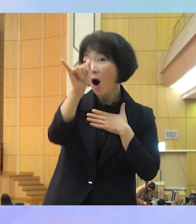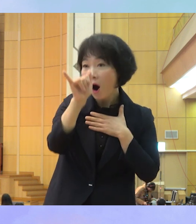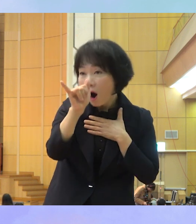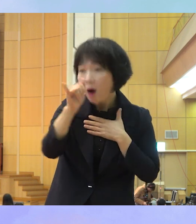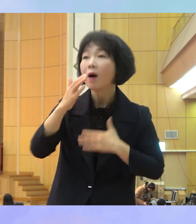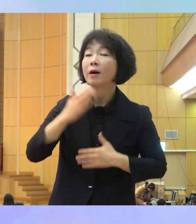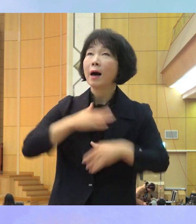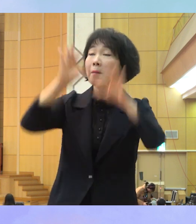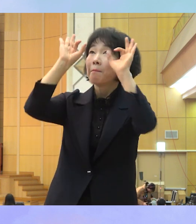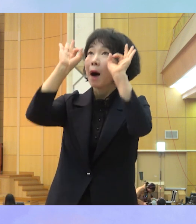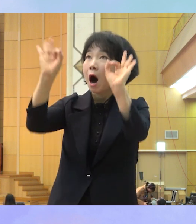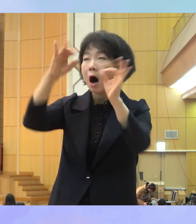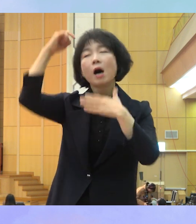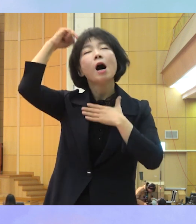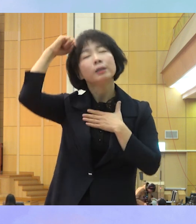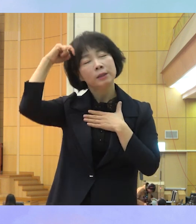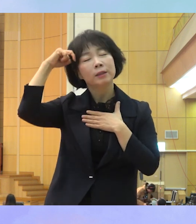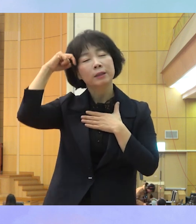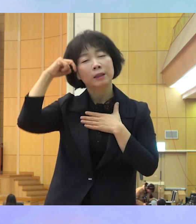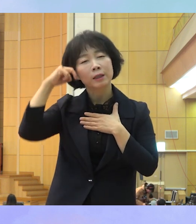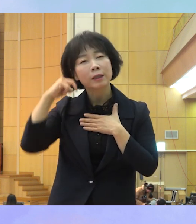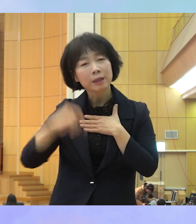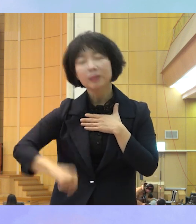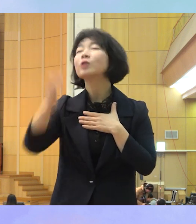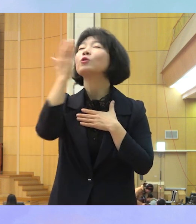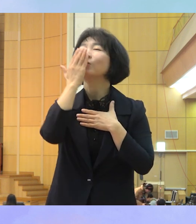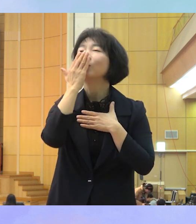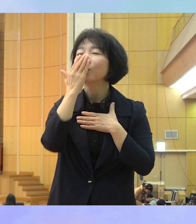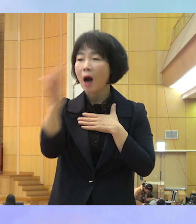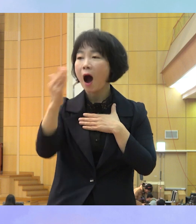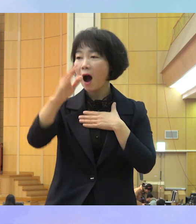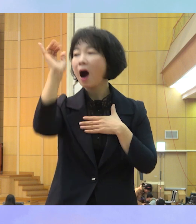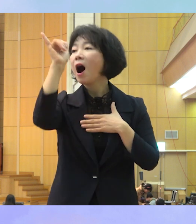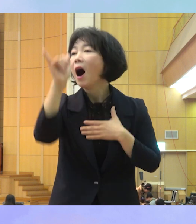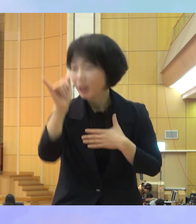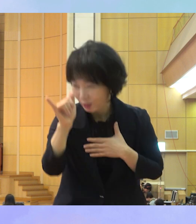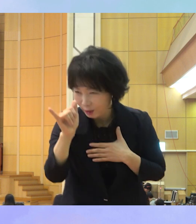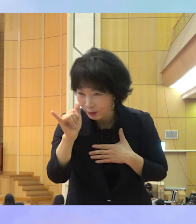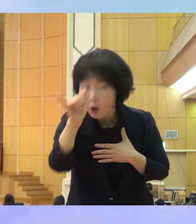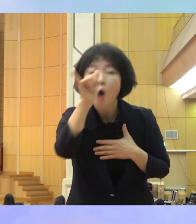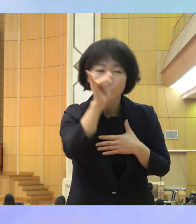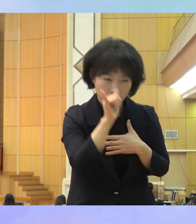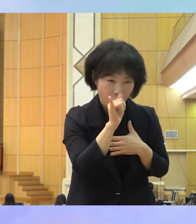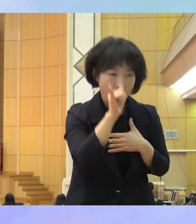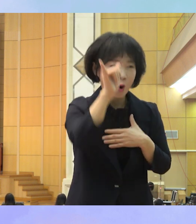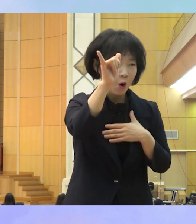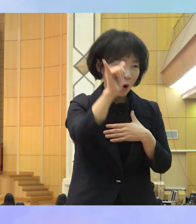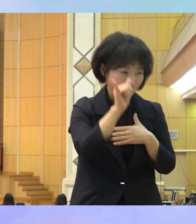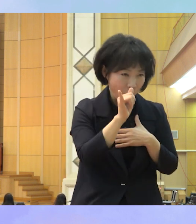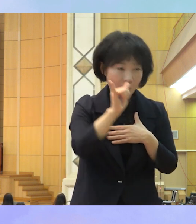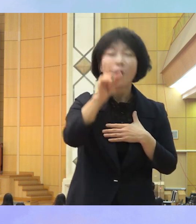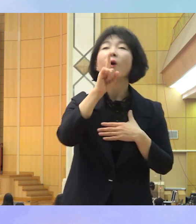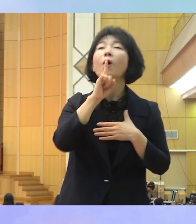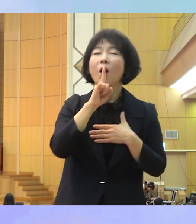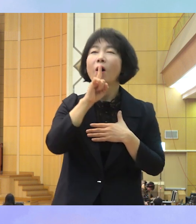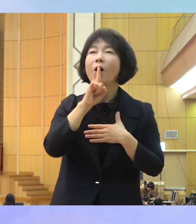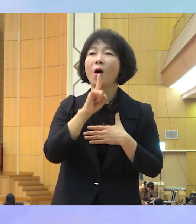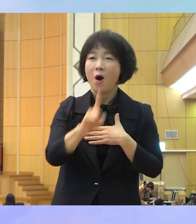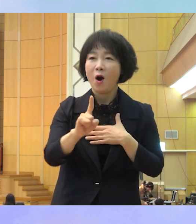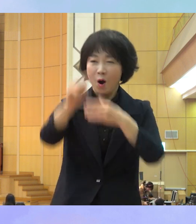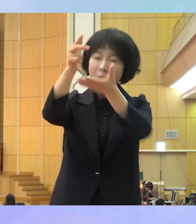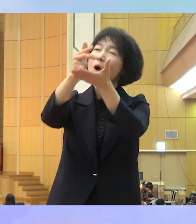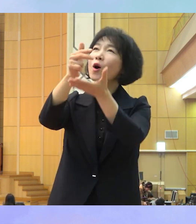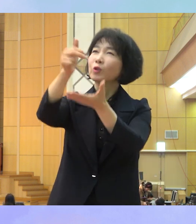사랑이 있음을 나는 느낄 수가 있었어. 오 주여,